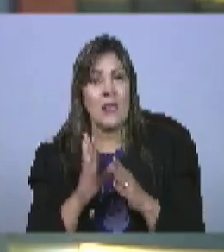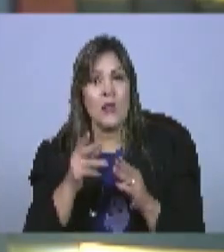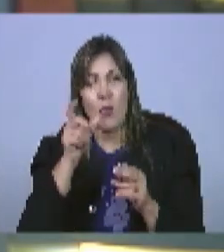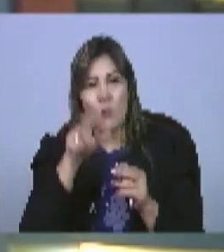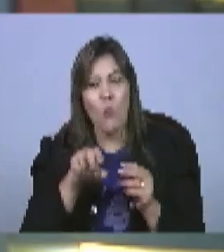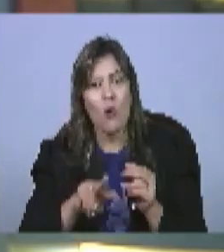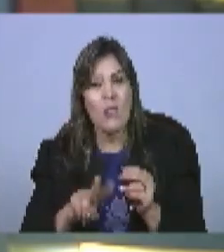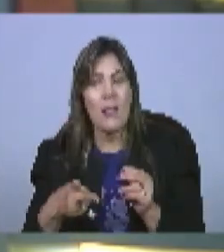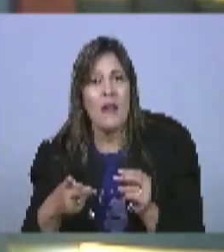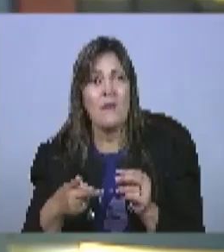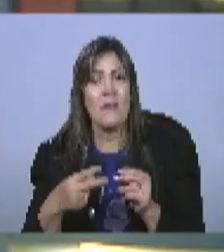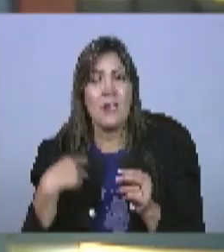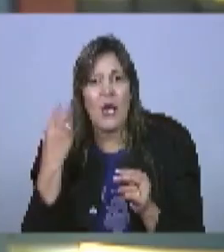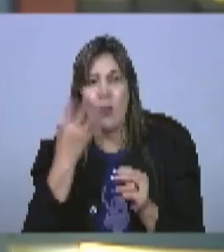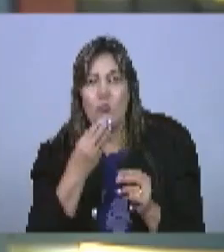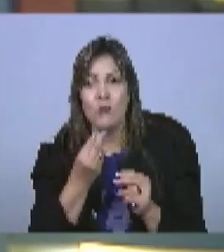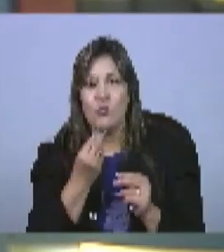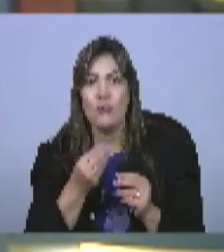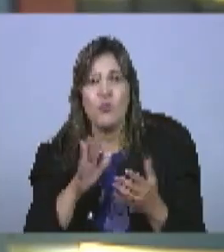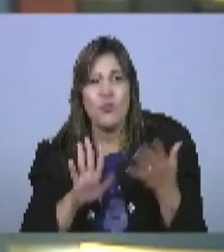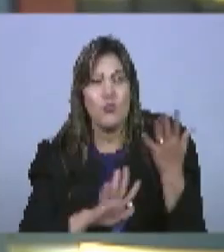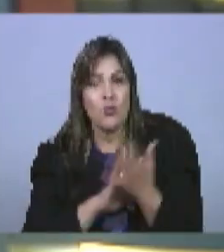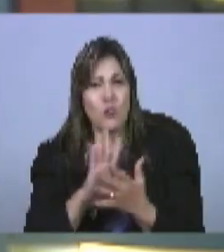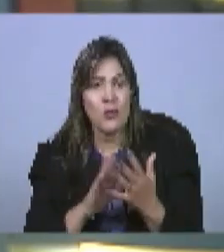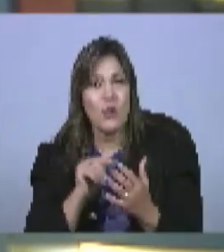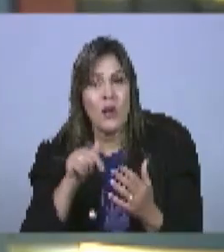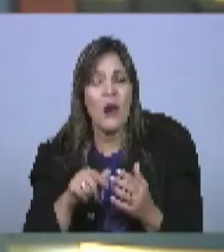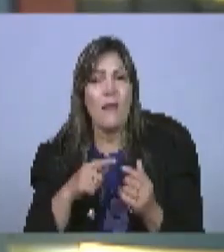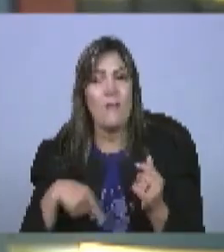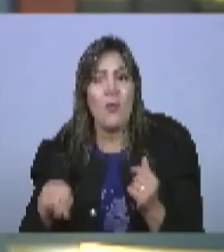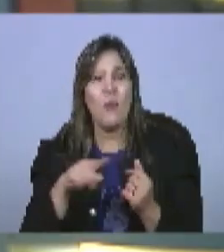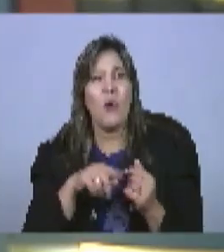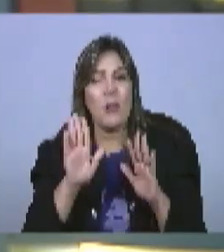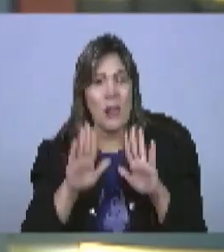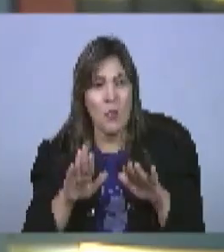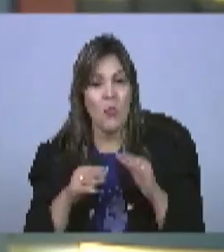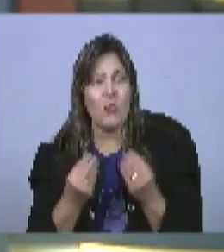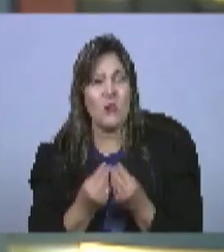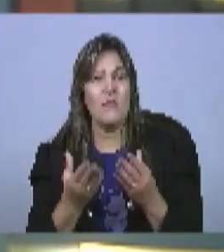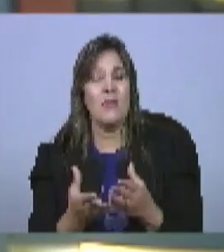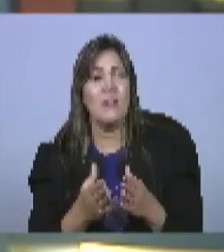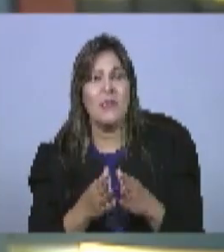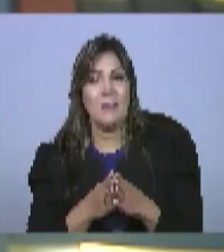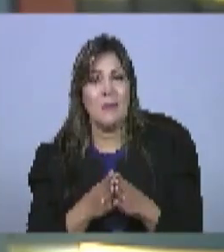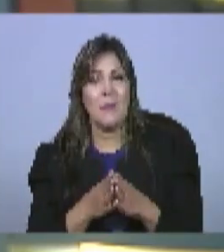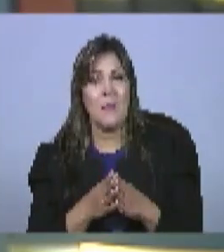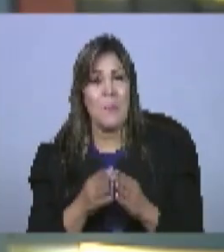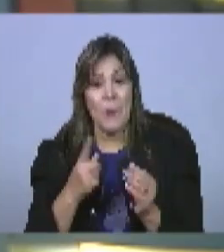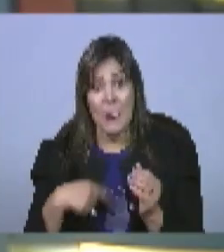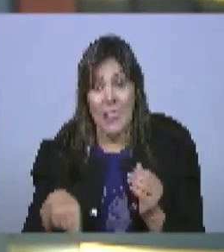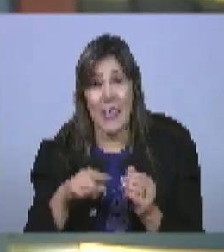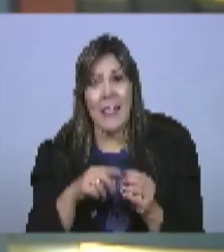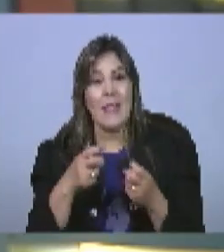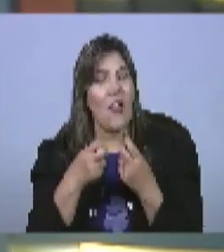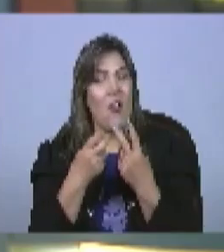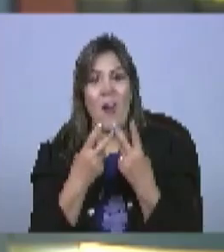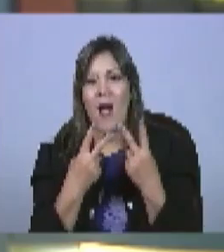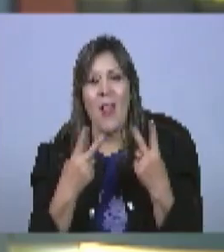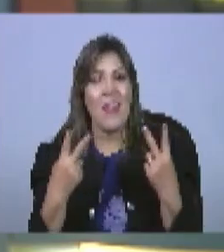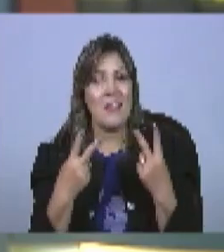مختلفين معانا او يشكلوا لنا مشكله في في المحيط اللي احنا موجودين فيه احنا كده